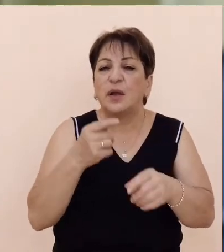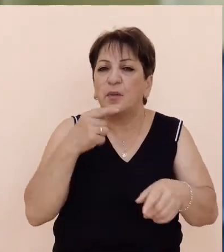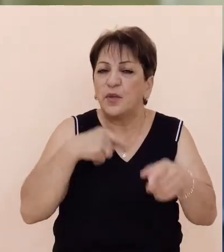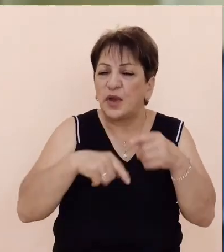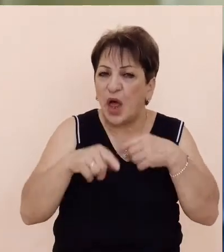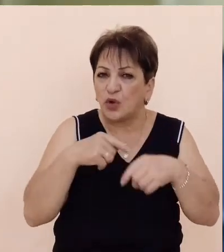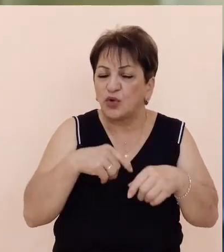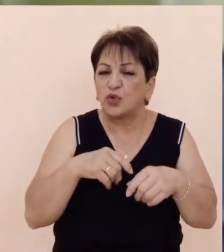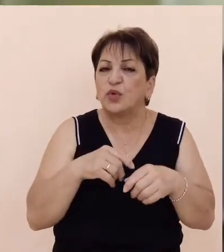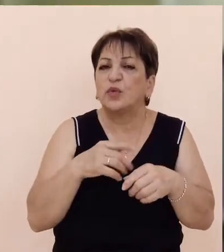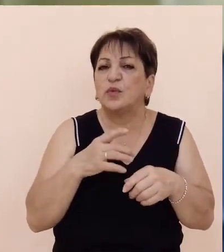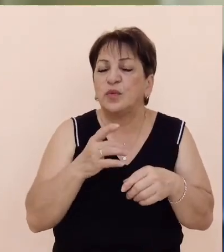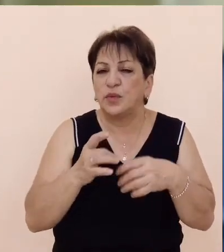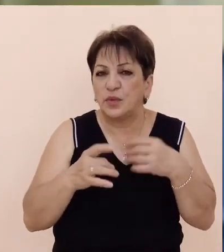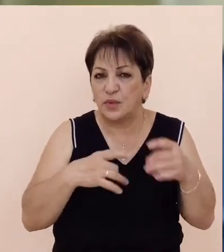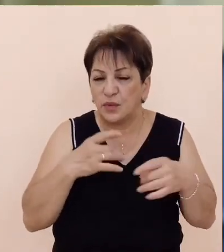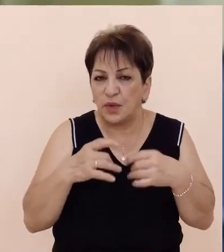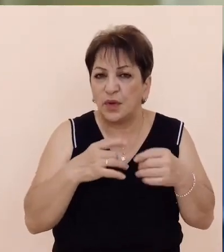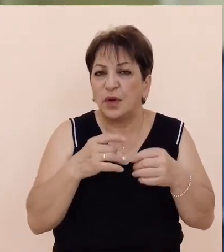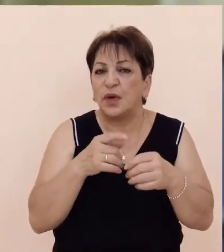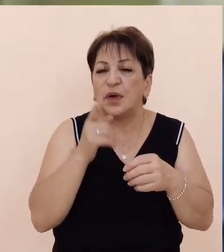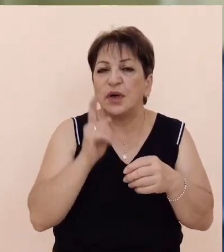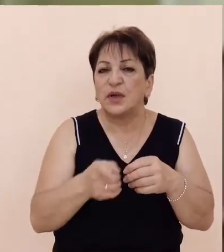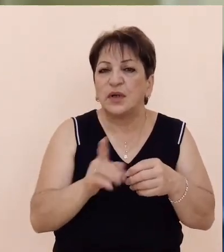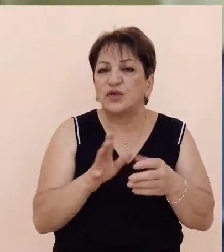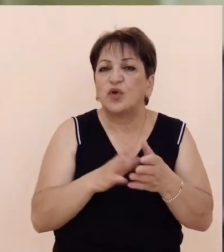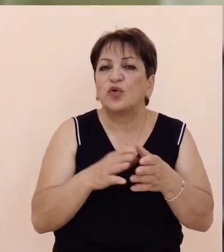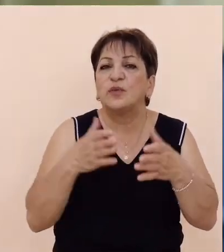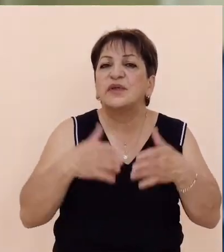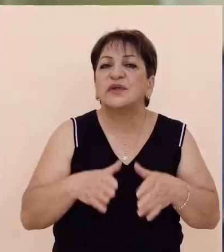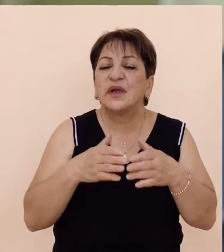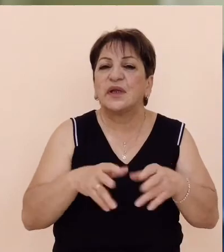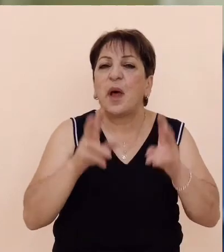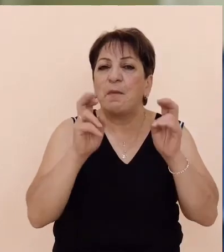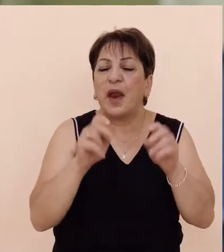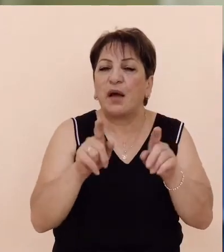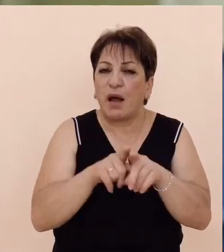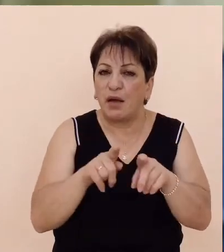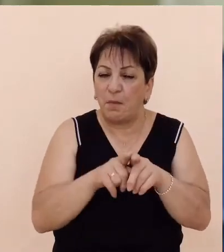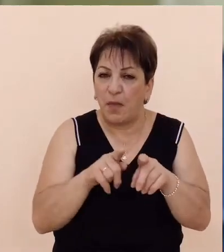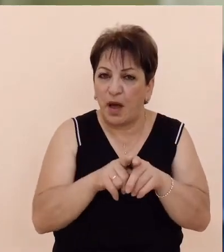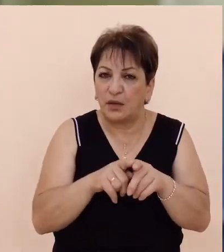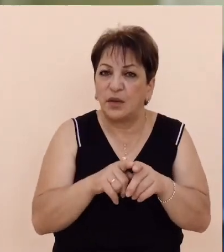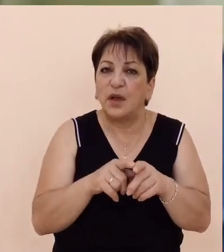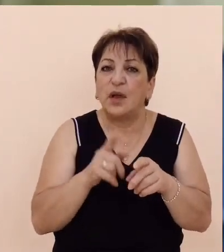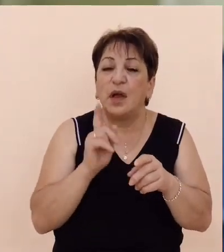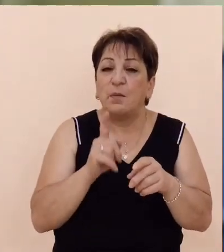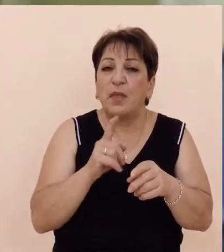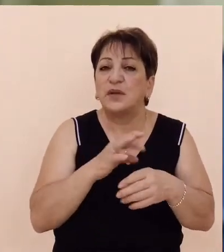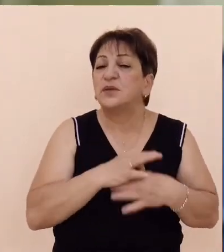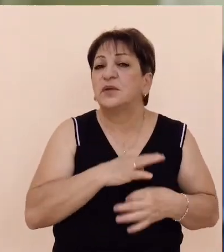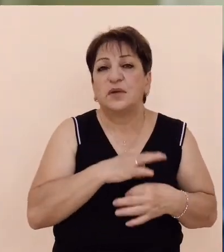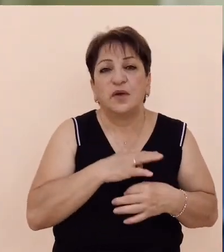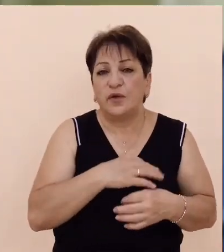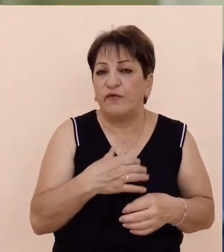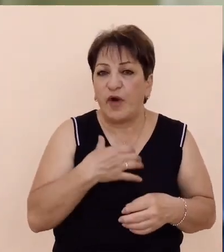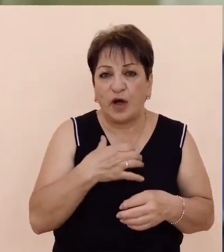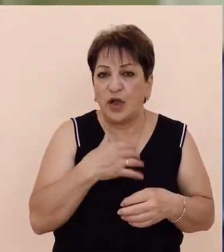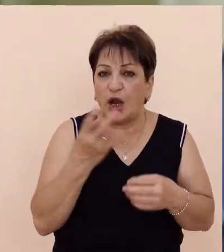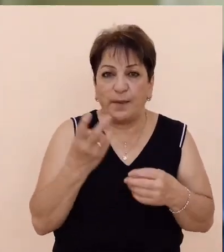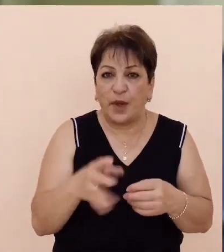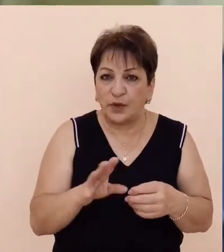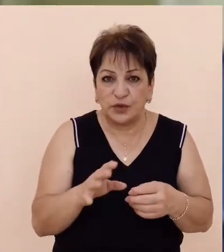որոնք իհարկե ոչ բնականոն տնտավերական կծկանքներին են նմանվում, և պետք չէ պանիկայի ենթարկվել